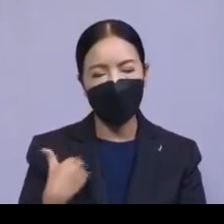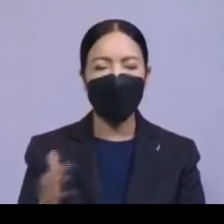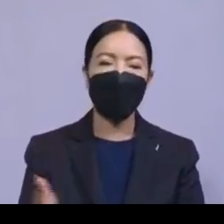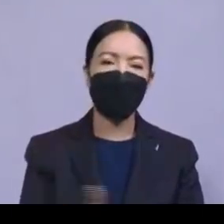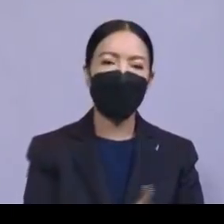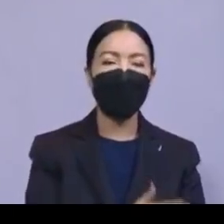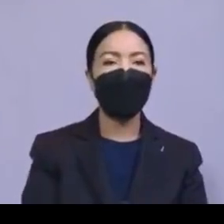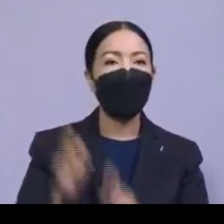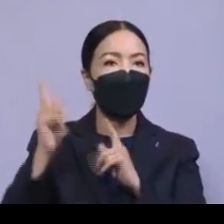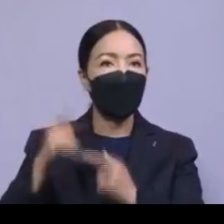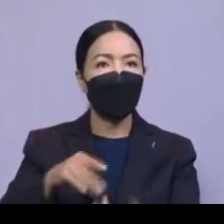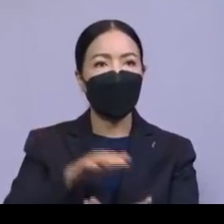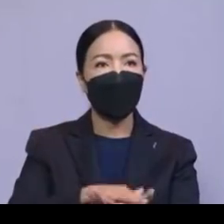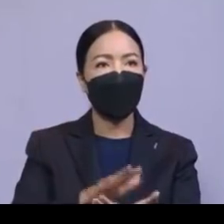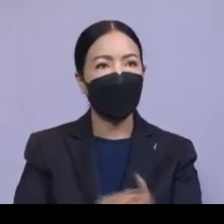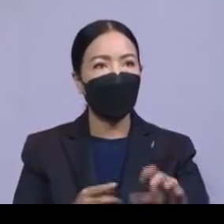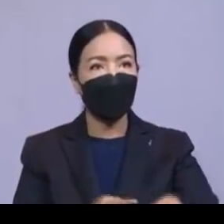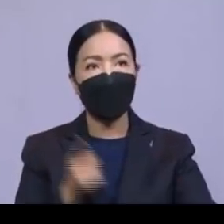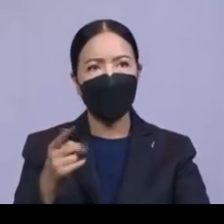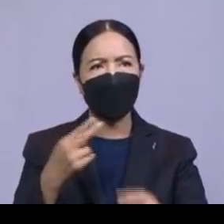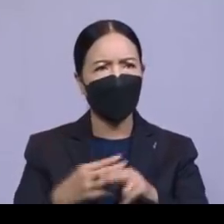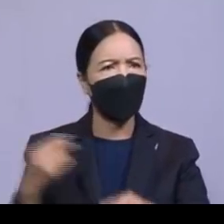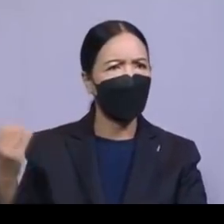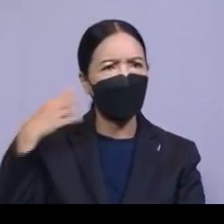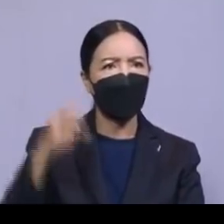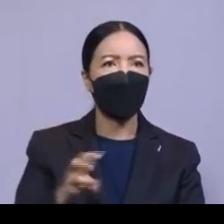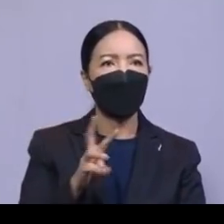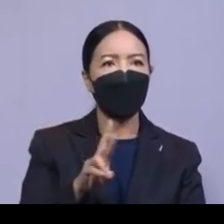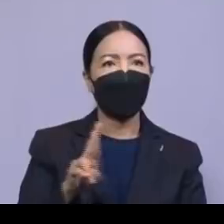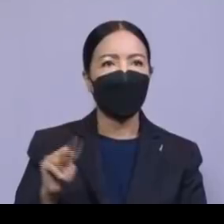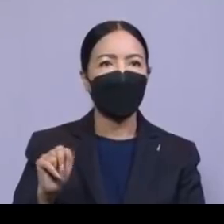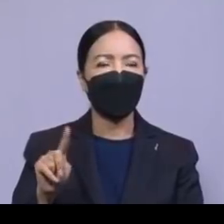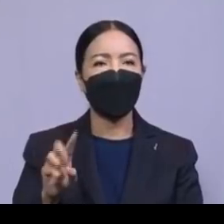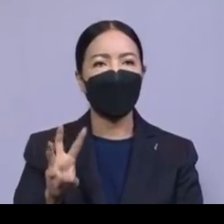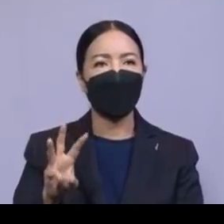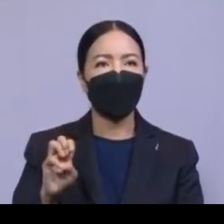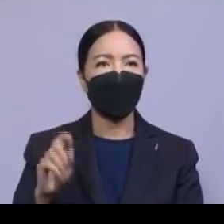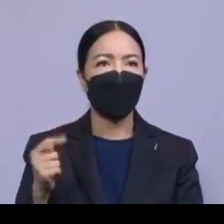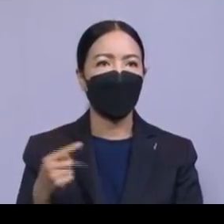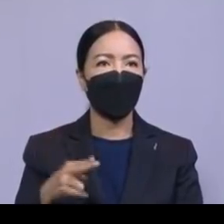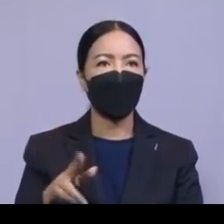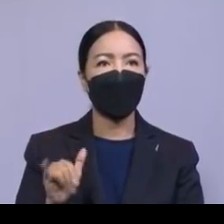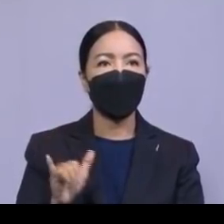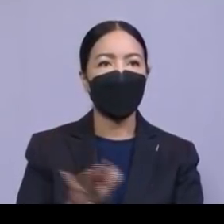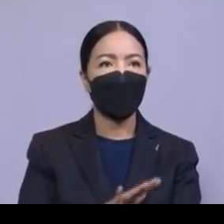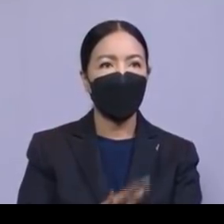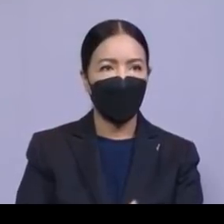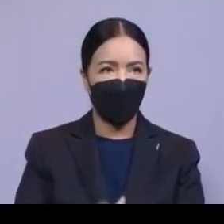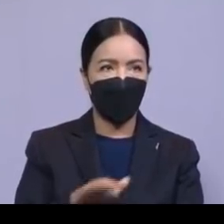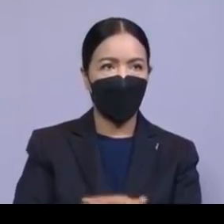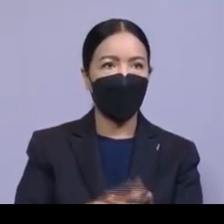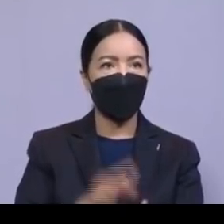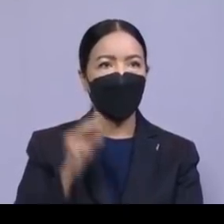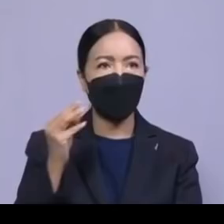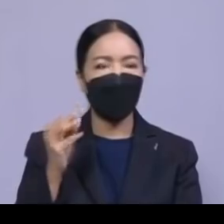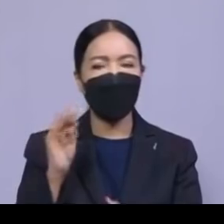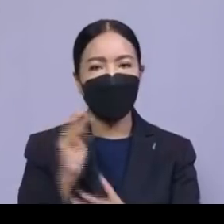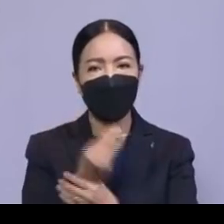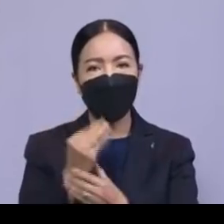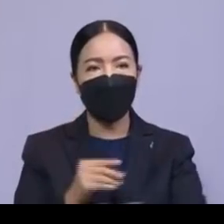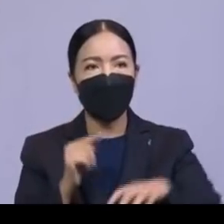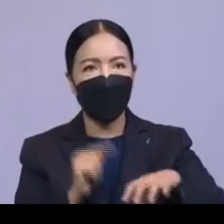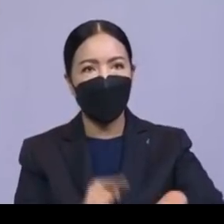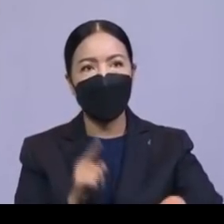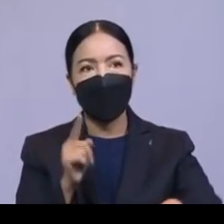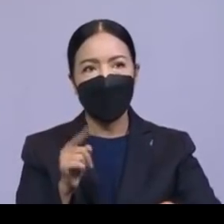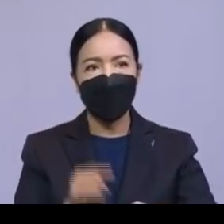ณโรงเรียนวรรณวิทย์รู้จักชื่อดังมากเลยนะไม่รู้เล็กๆอยู่ในสุขุมวิทเข้าไปโรงเรียนมายนะคะ 76ปีที่ผ่าน